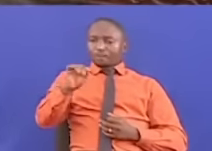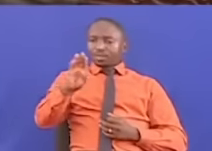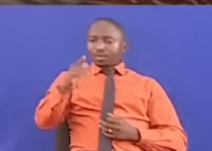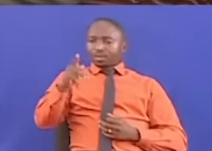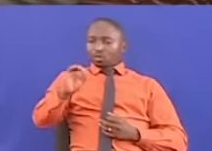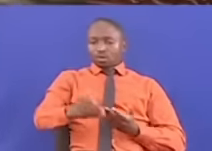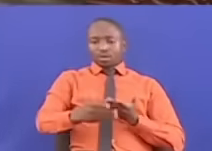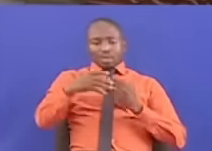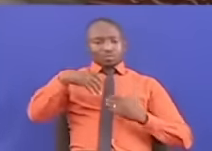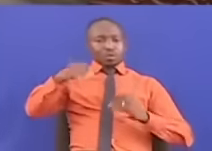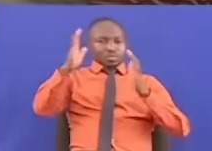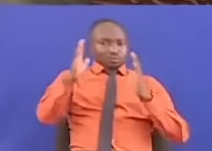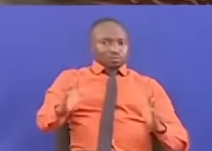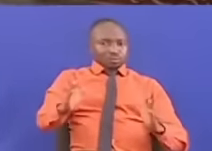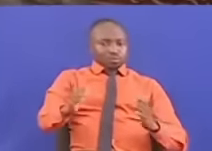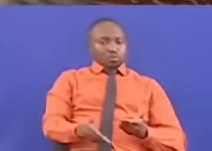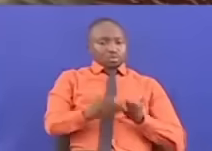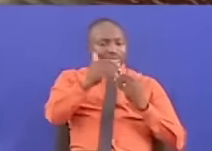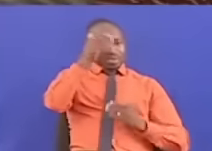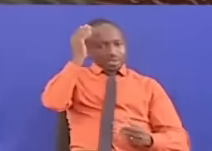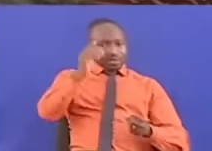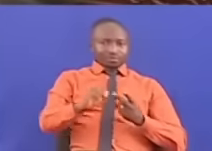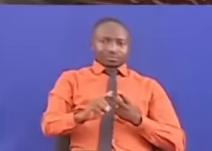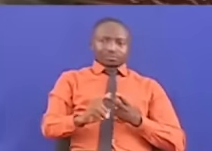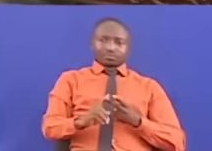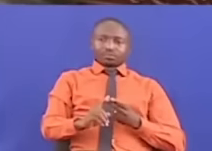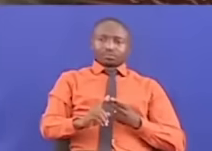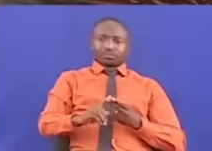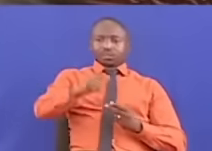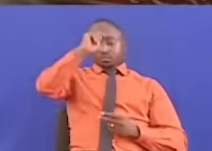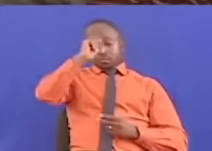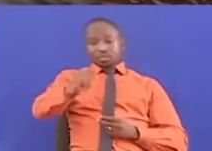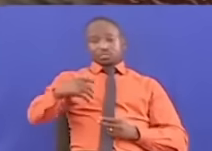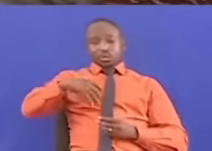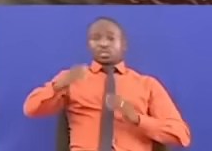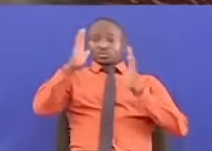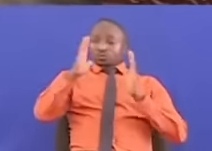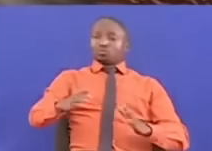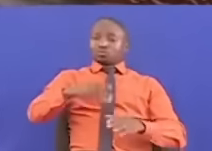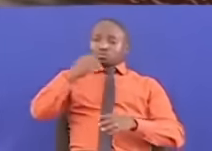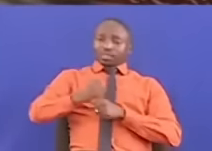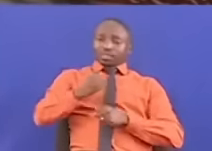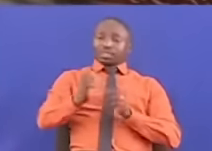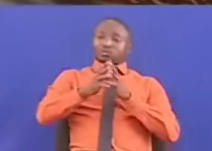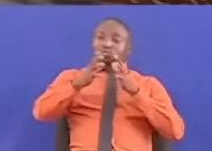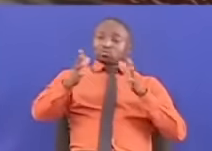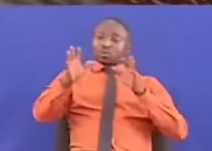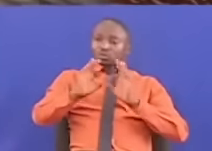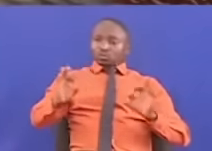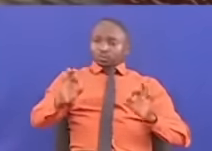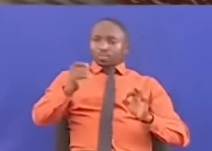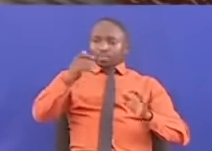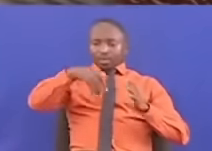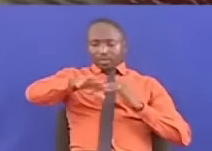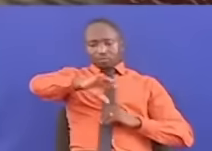tai kuf kaz ya kidia serali lakini meshi mame kubwa sana na nzuri sana yend katika